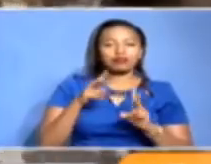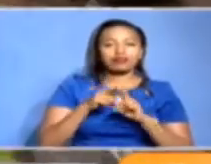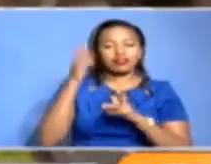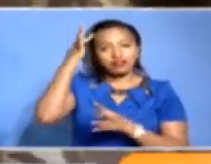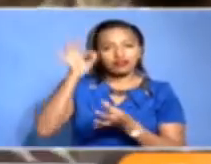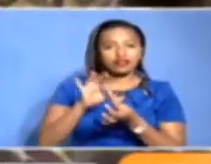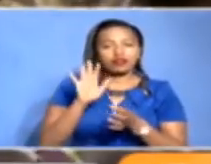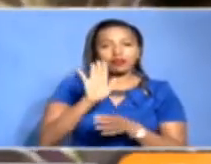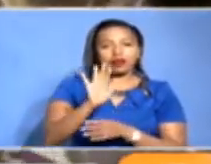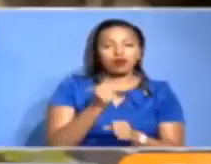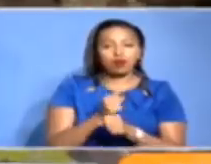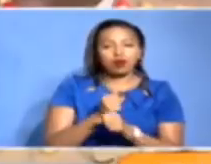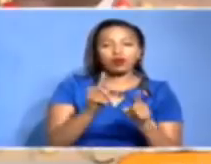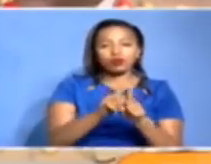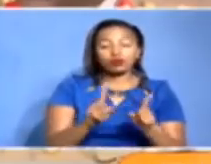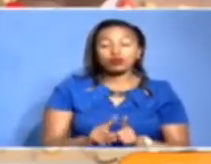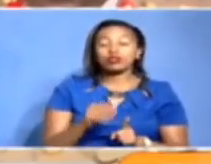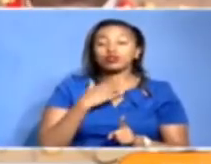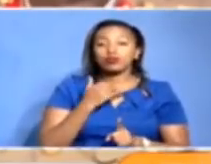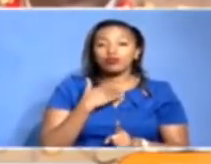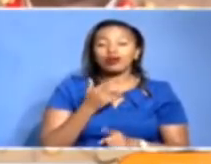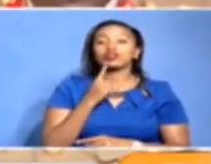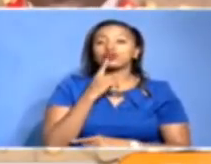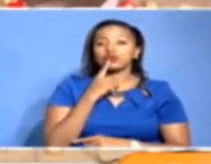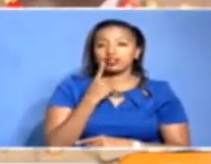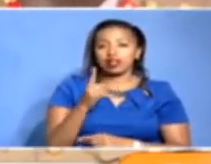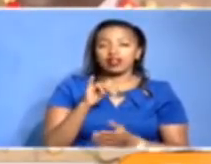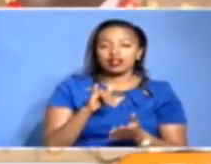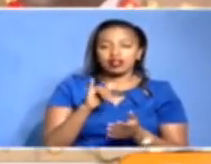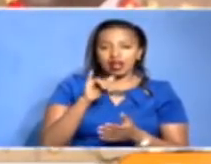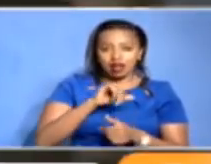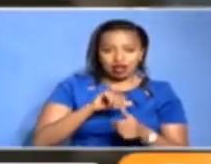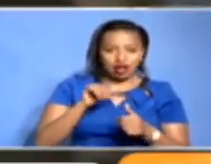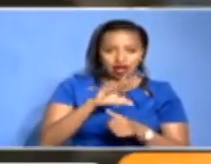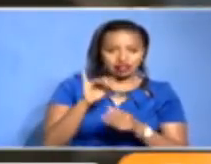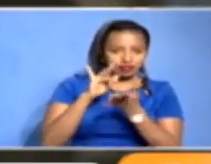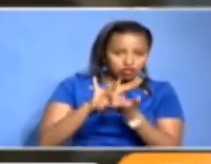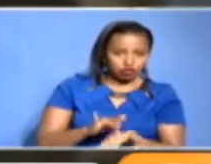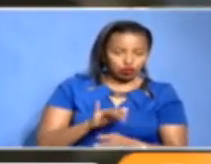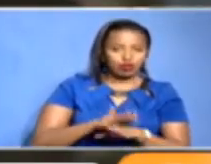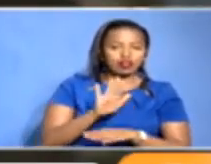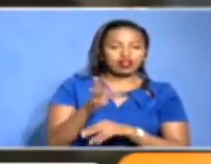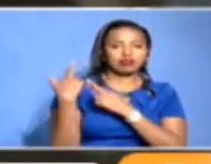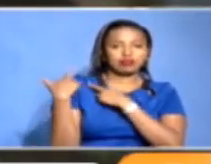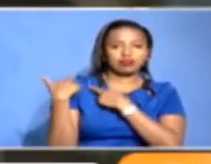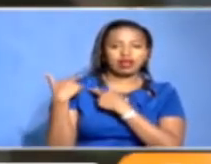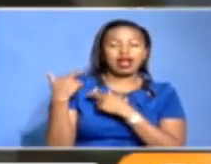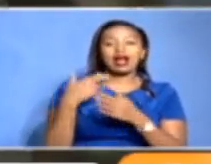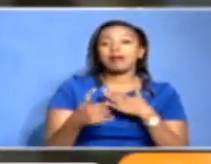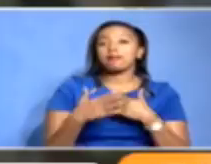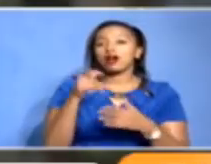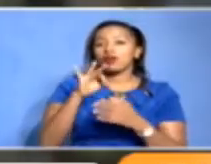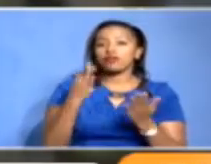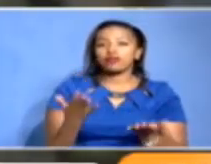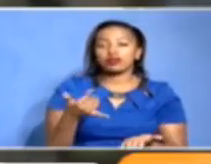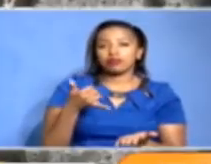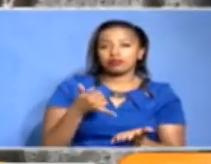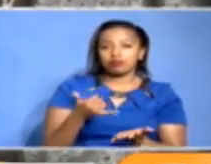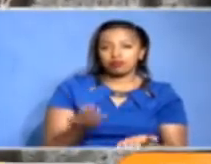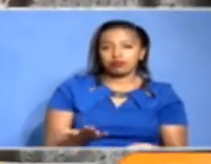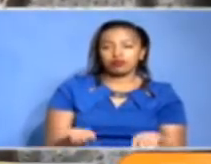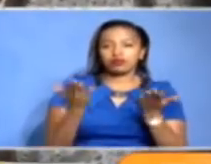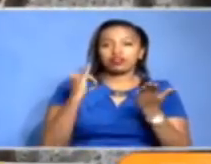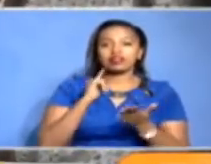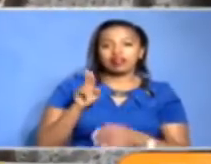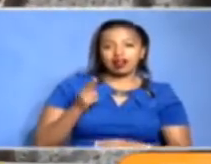aliwataka kujihusisha vilivyo katika kazi yao kuu ya kulinda usalama wa nchi. A mark of inclusion also is the number